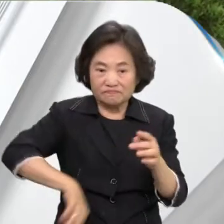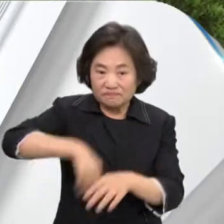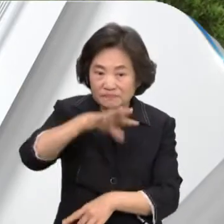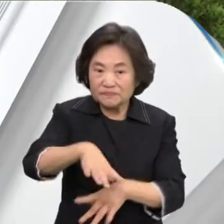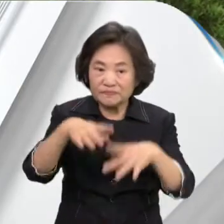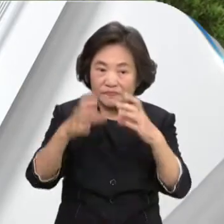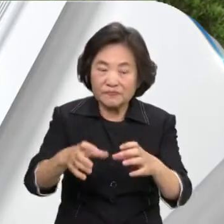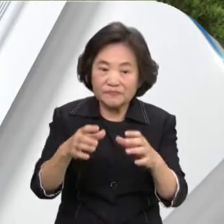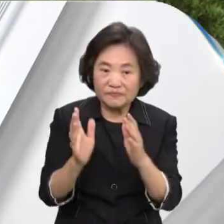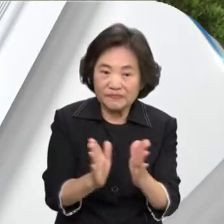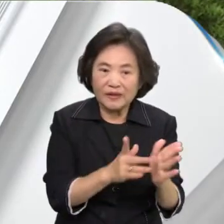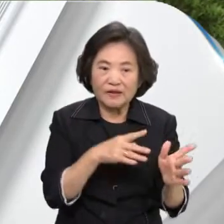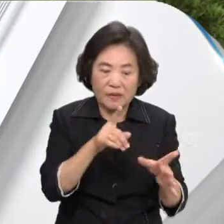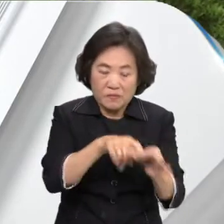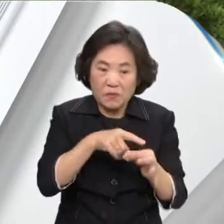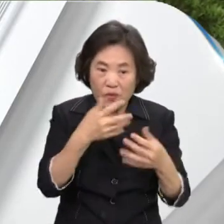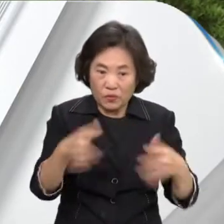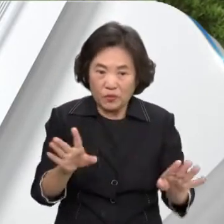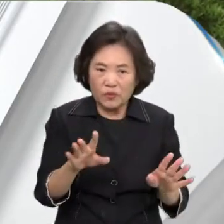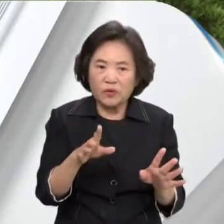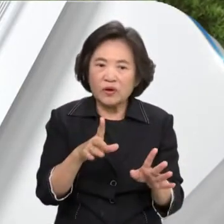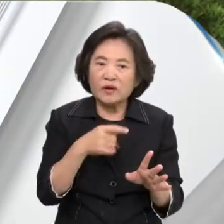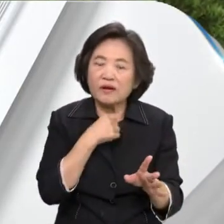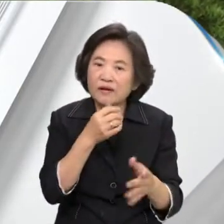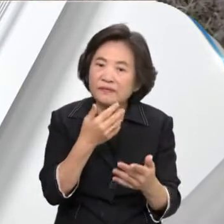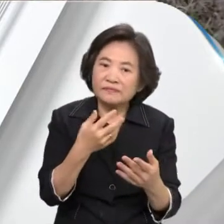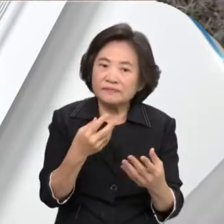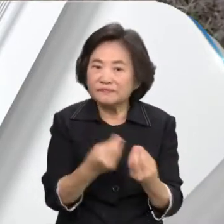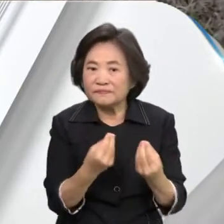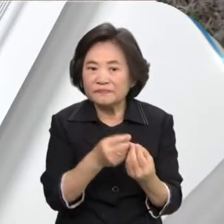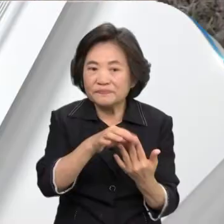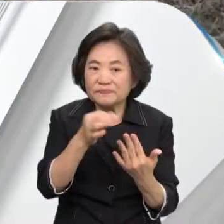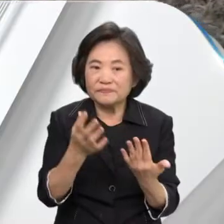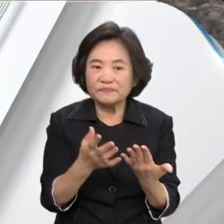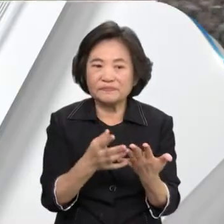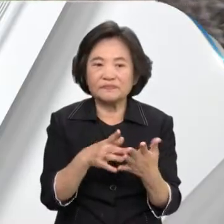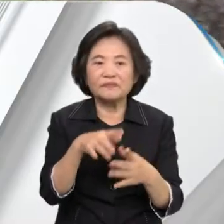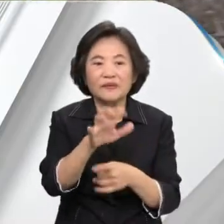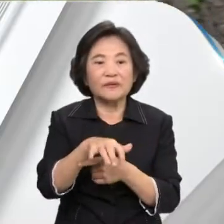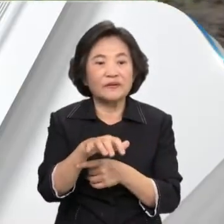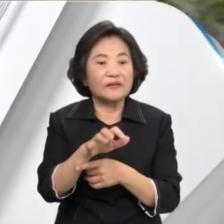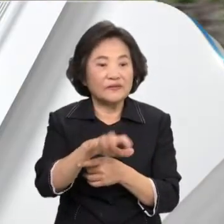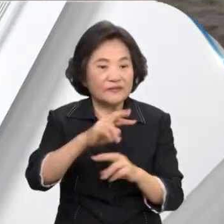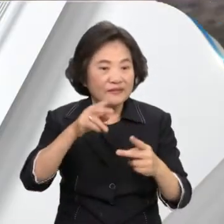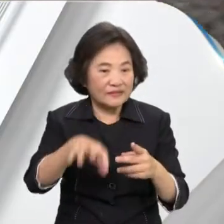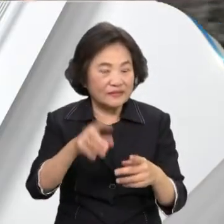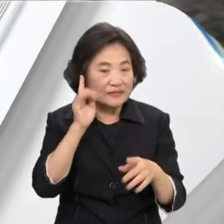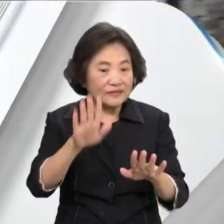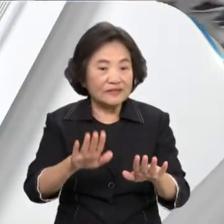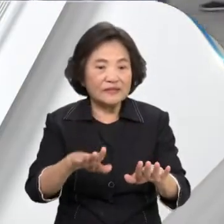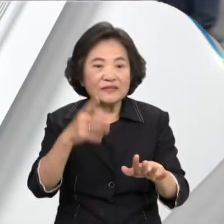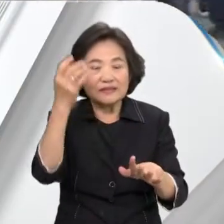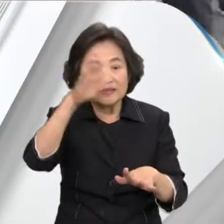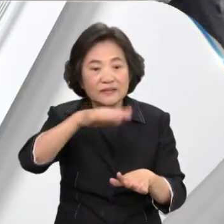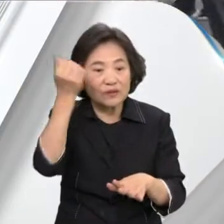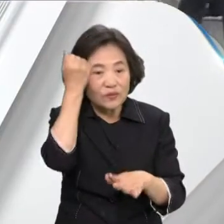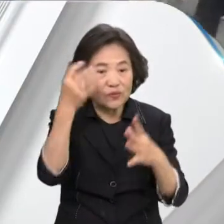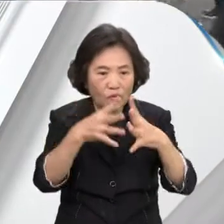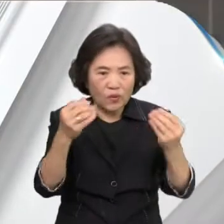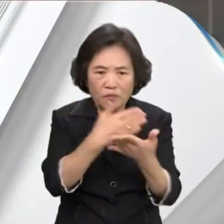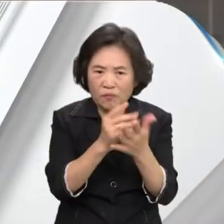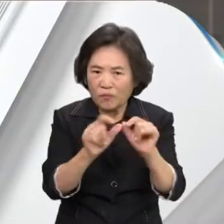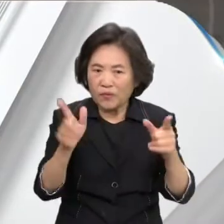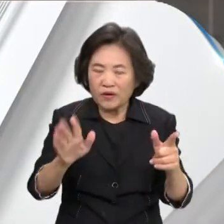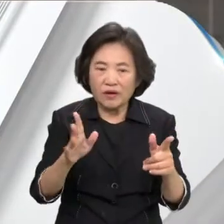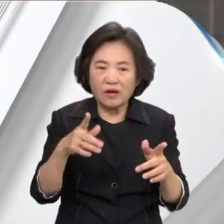施下栽培比较高经济的，要怎么样来选择这样。 在花莲农改厂表示讲，立下花莲三孵化冻豆种品